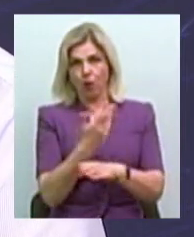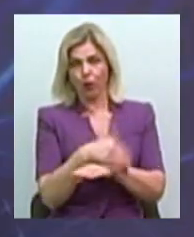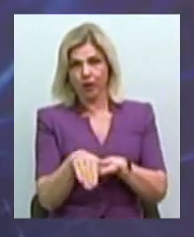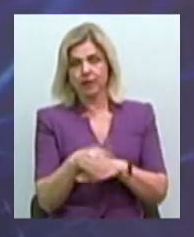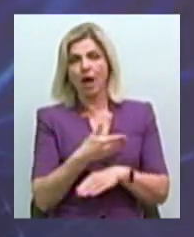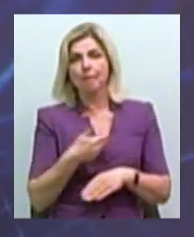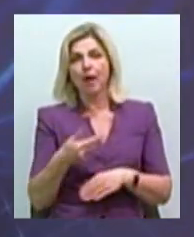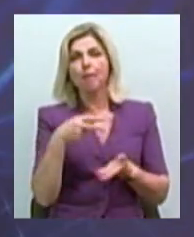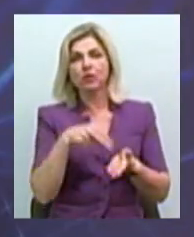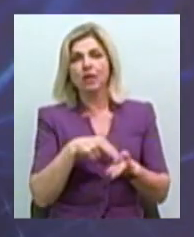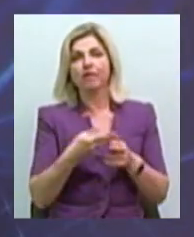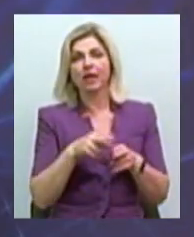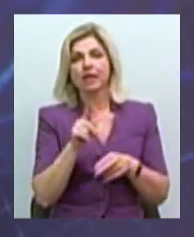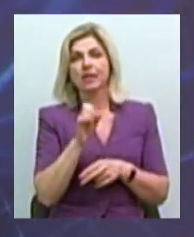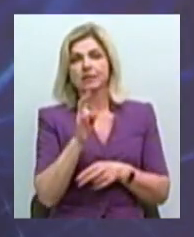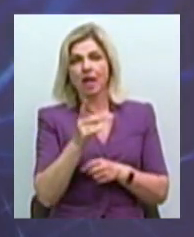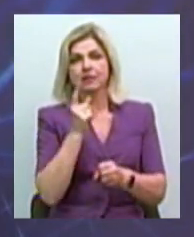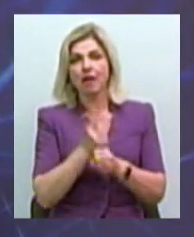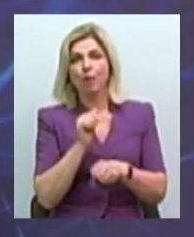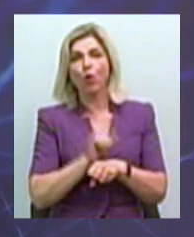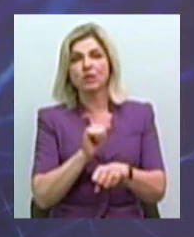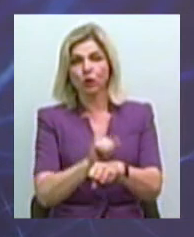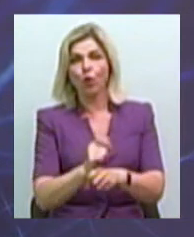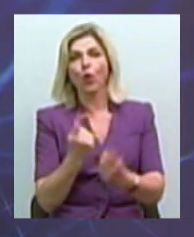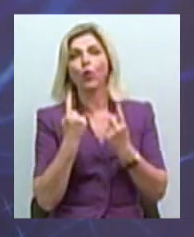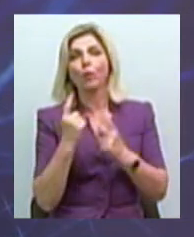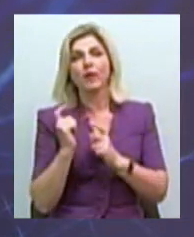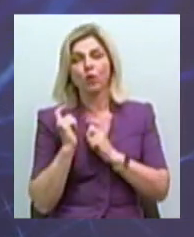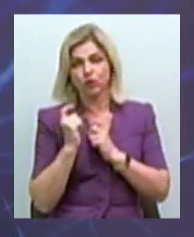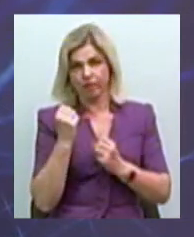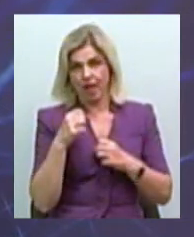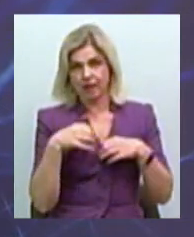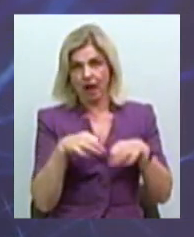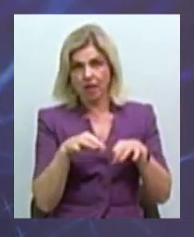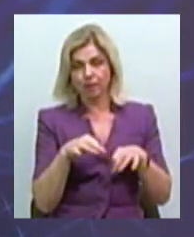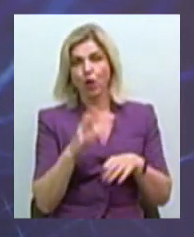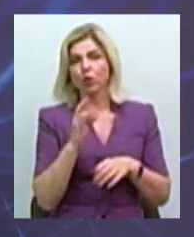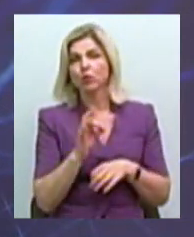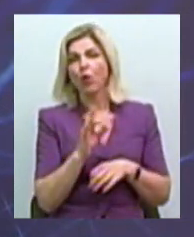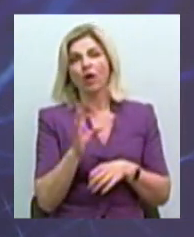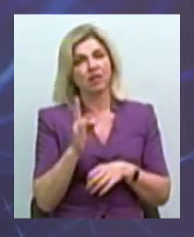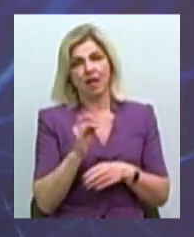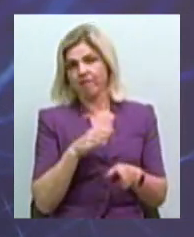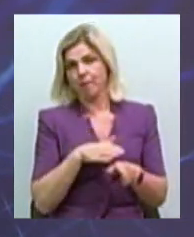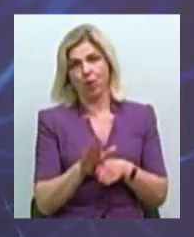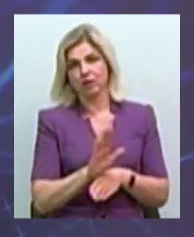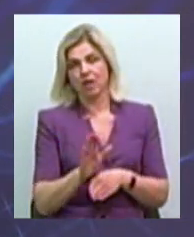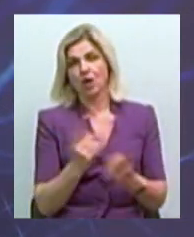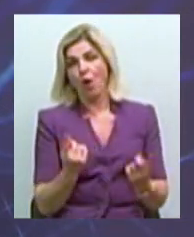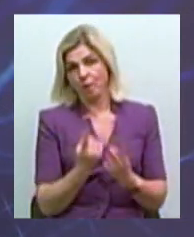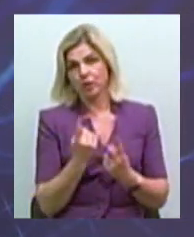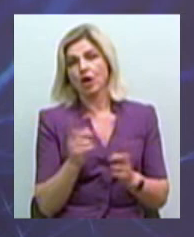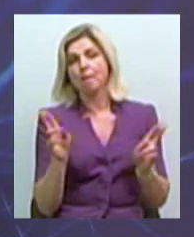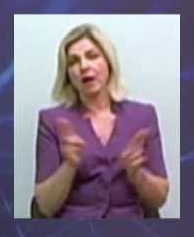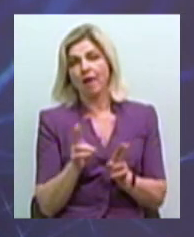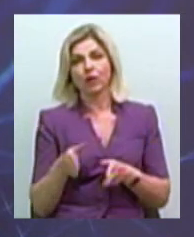везде знаки, запрещающие остановки большегрузному транспорту. Но, к сожалению, мало того, что не выполняется элементарное правило дорожного